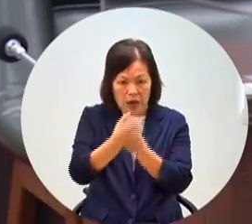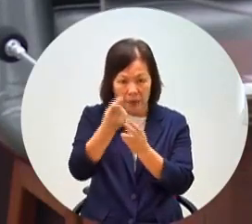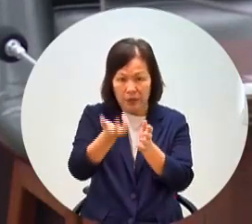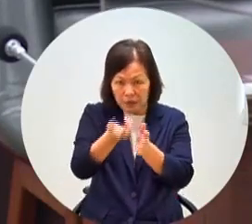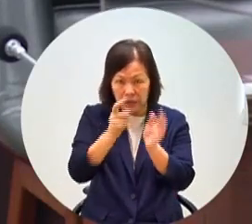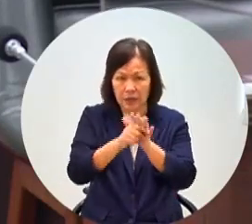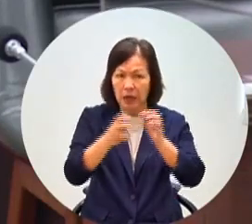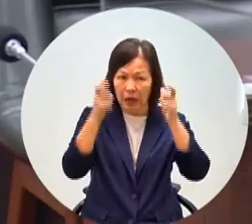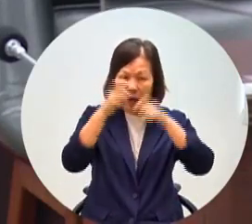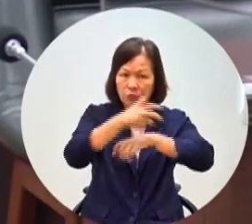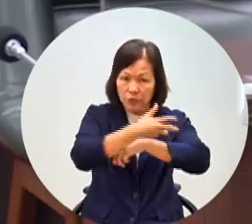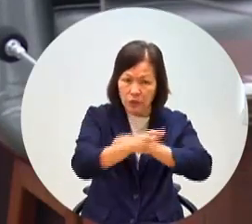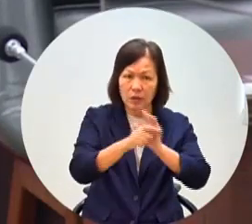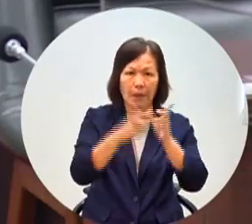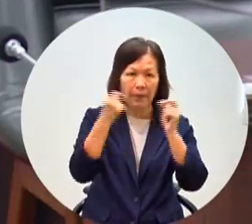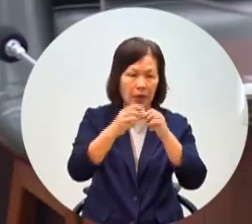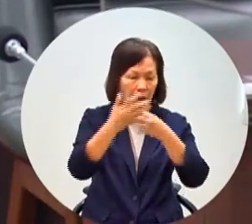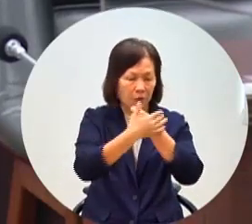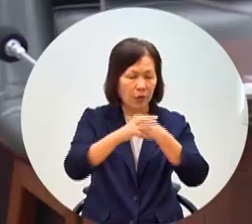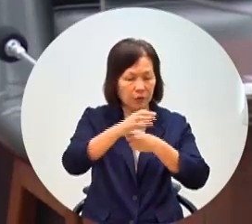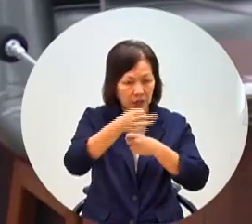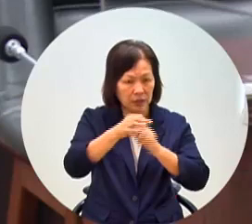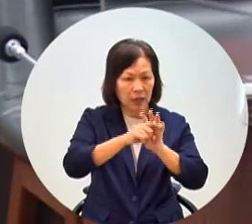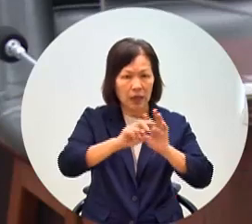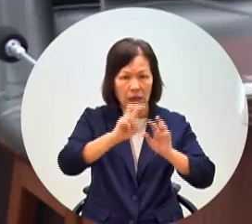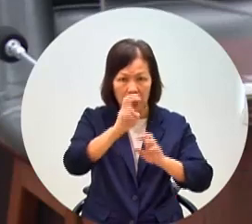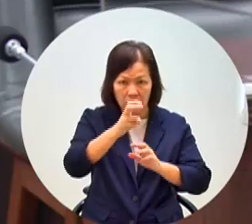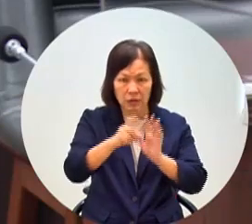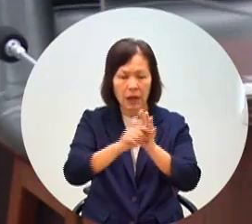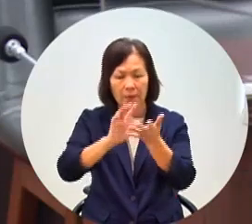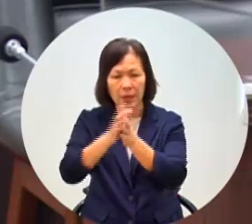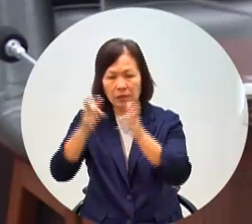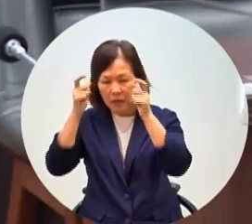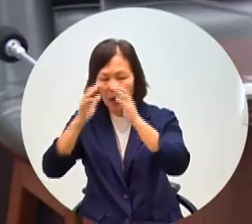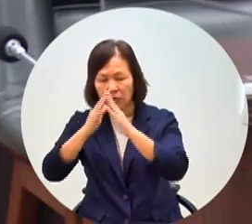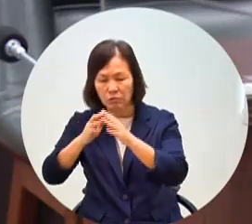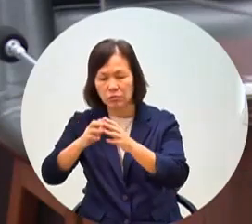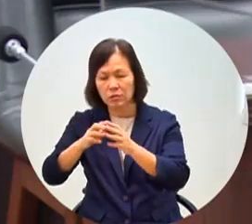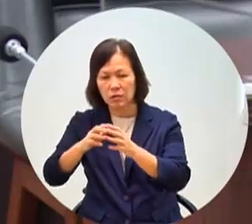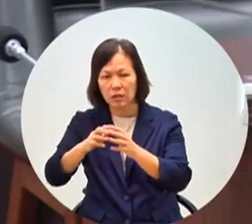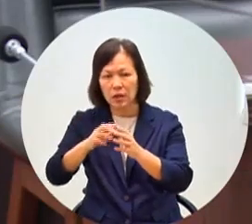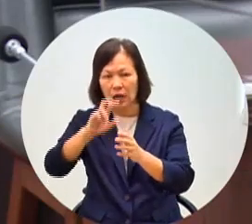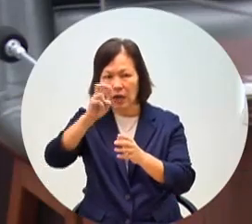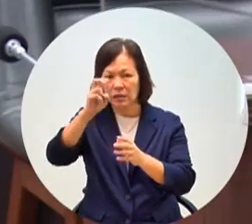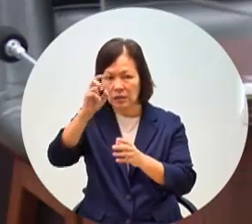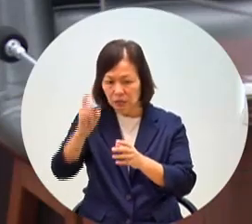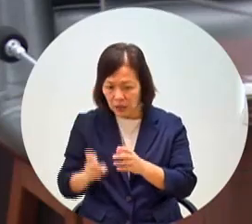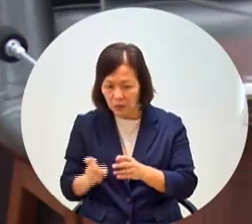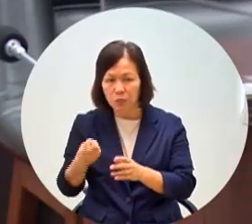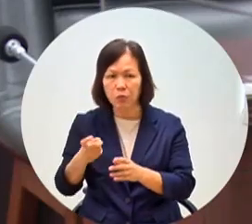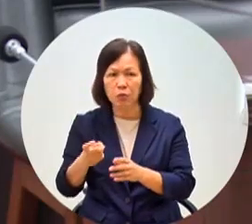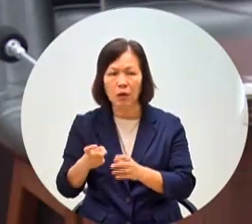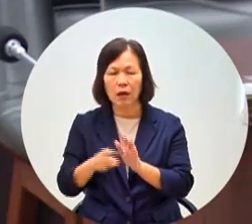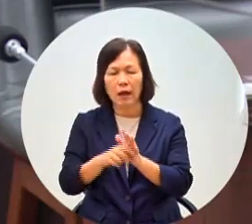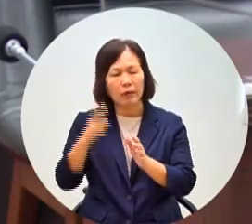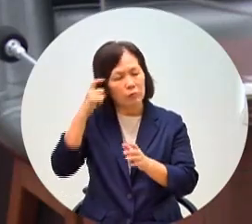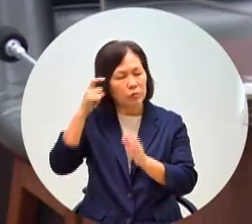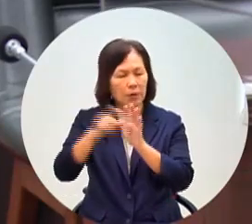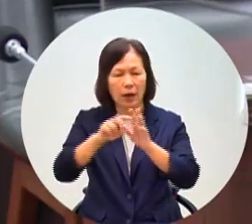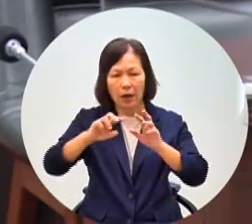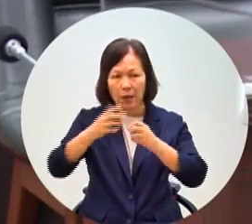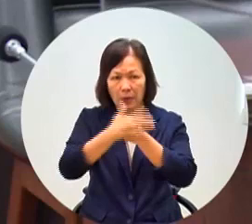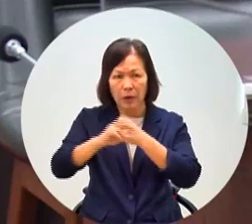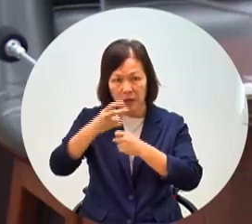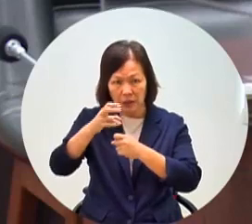县区的维护费是20万，为什么我们变成高雄市就变成10万？所以我们是不是应该要把我们的维护费提